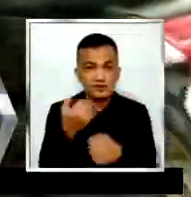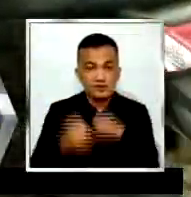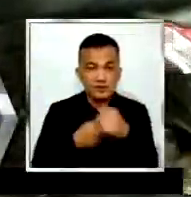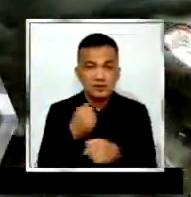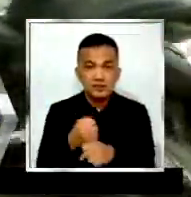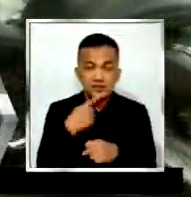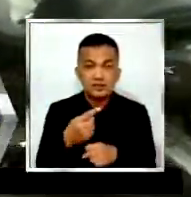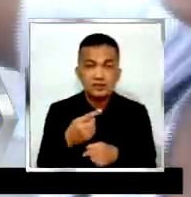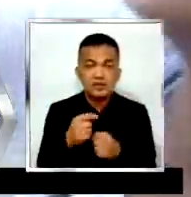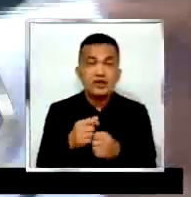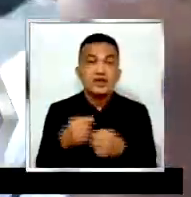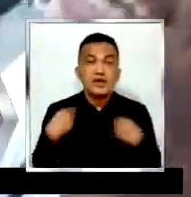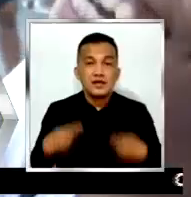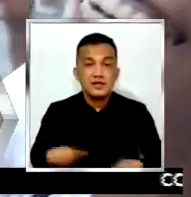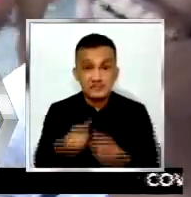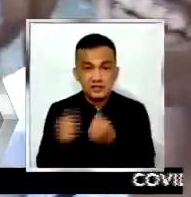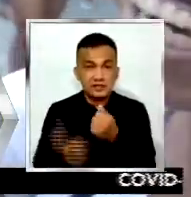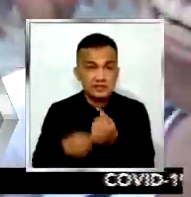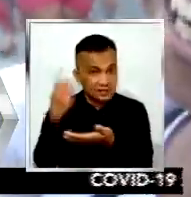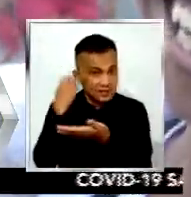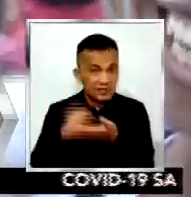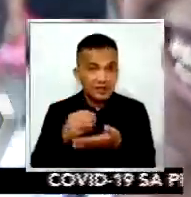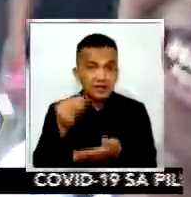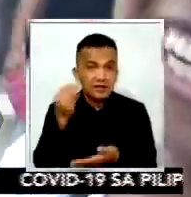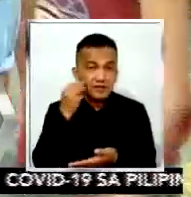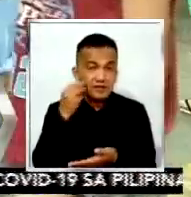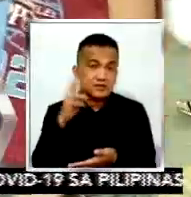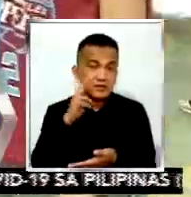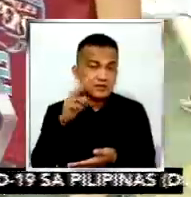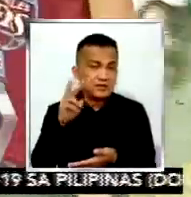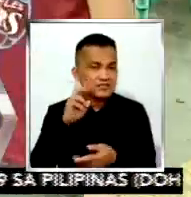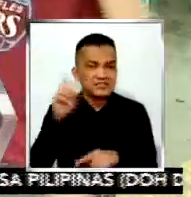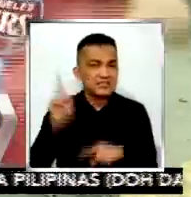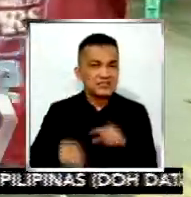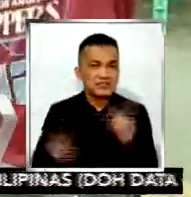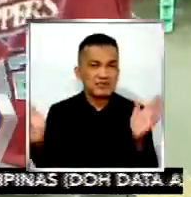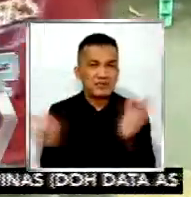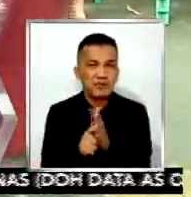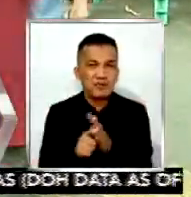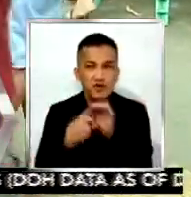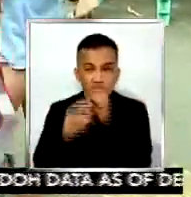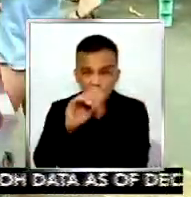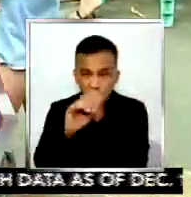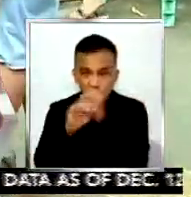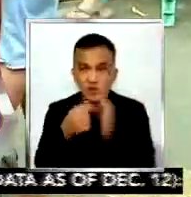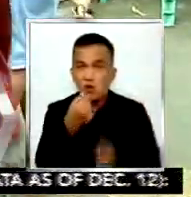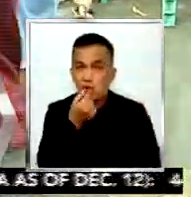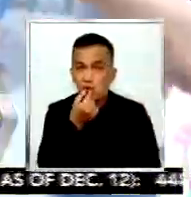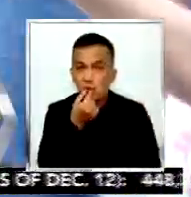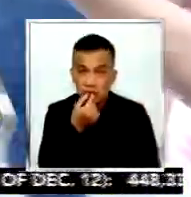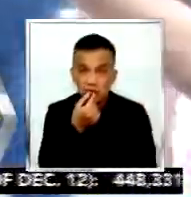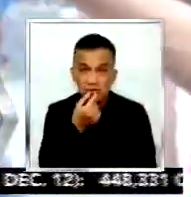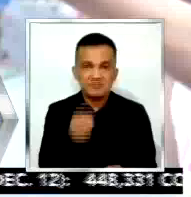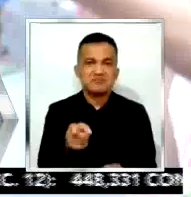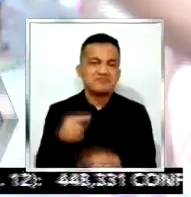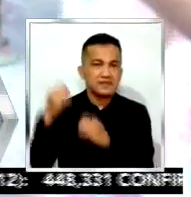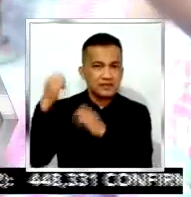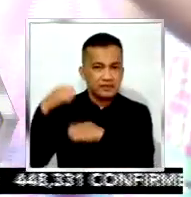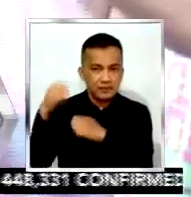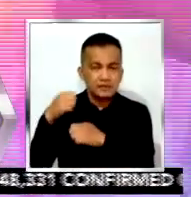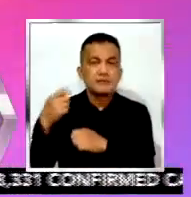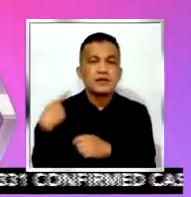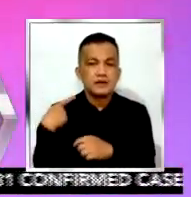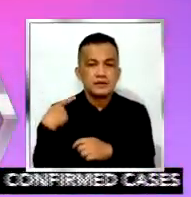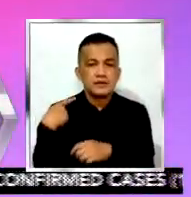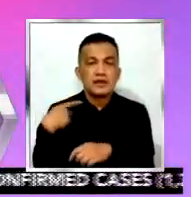Rosario Vergere, hindi nila kayang iban ang paggamit ng mga torotot at pito. Pero inaasahan nila magkakaroon ng polisiya ang DILG para